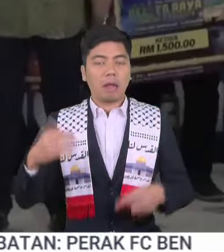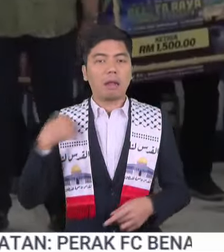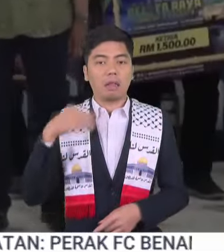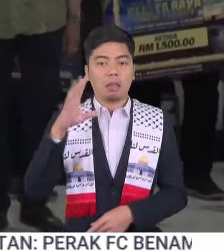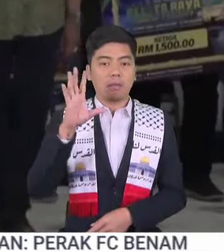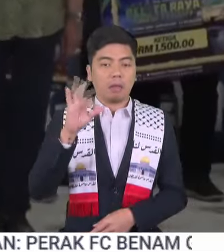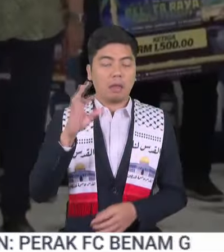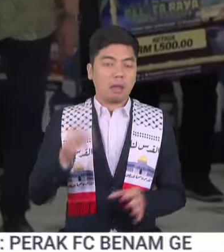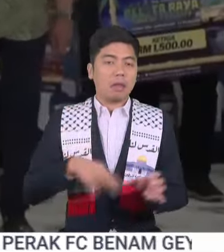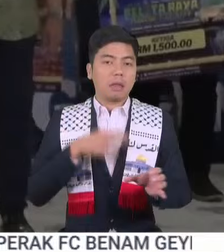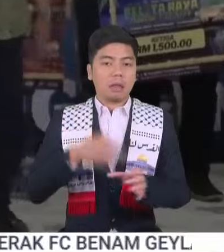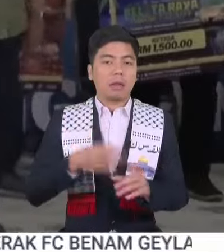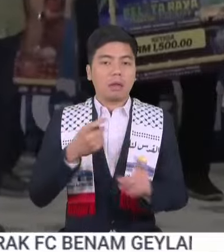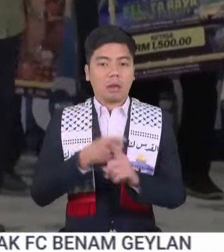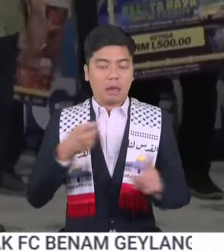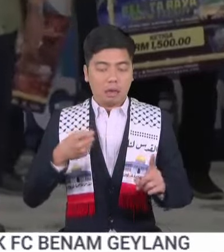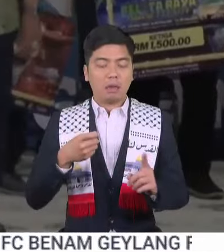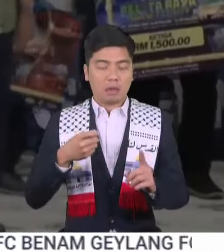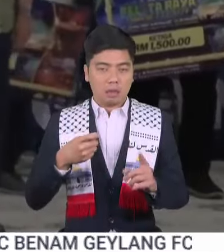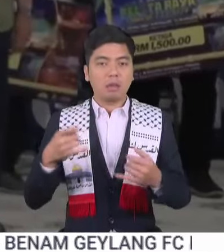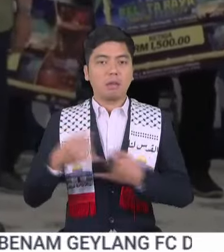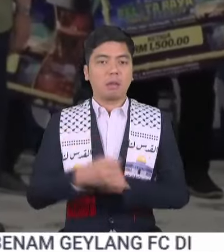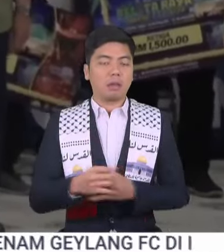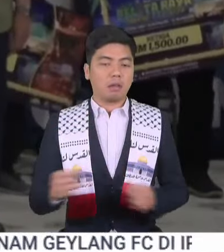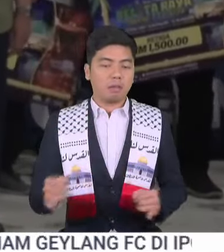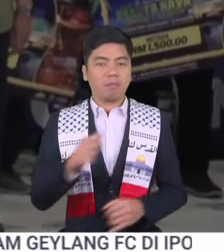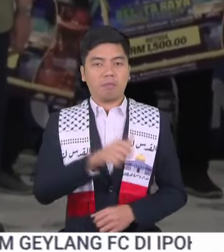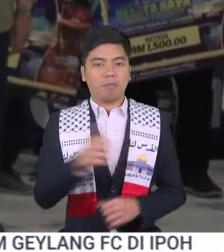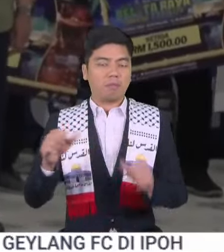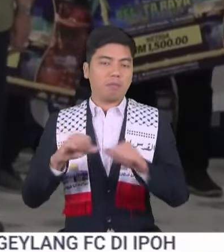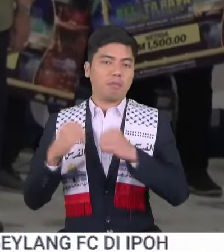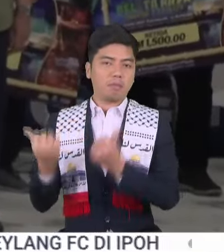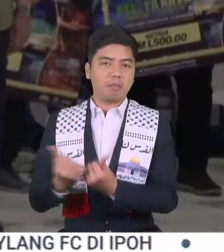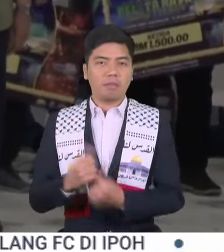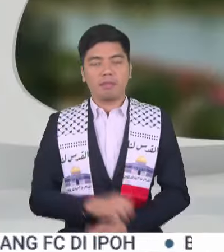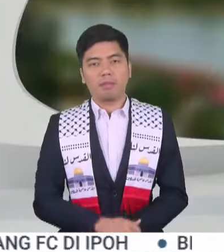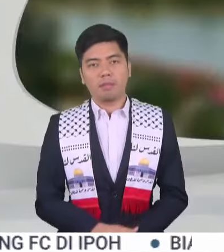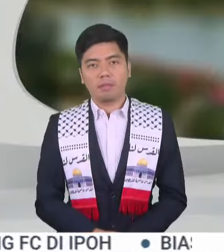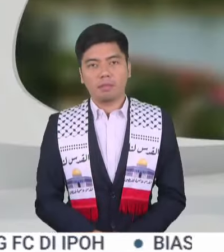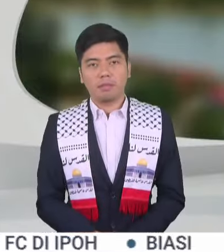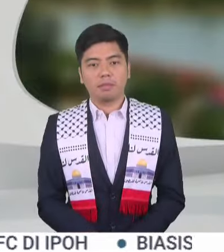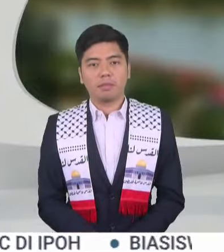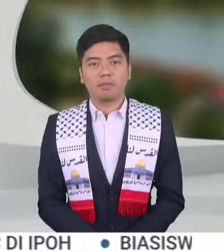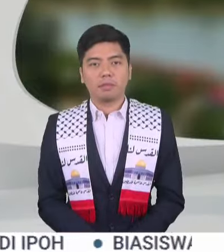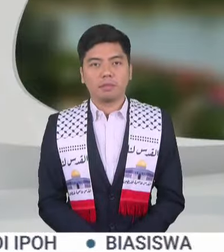9 lagi penyertaan daripada pejabat daerah dan agensi lain.